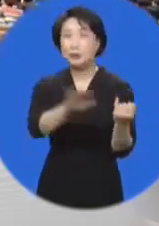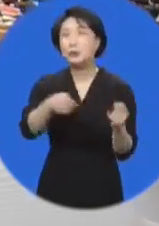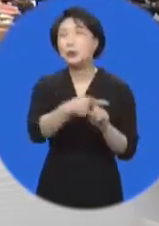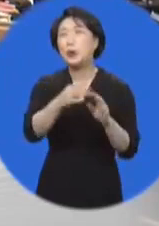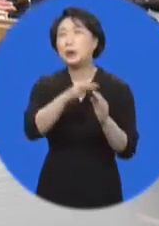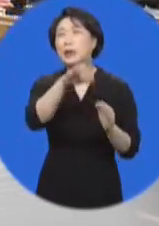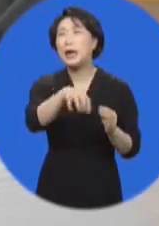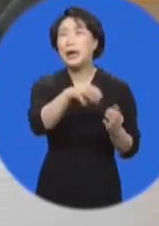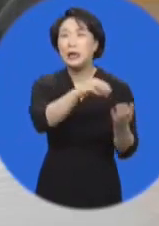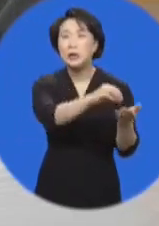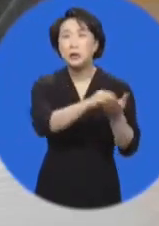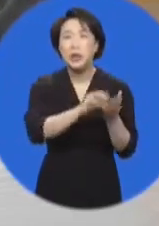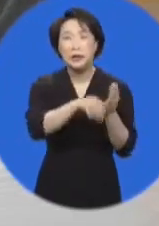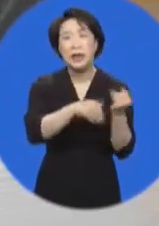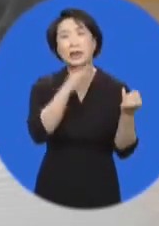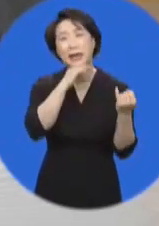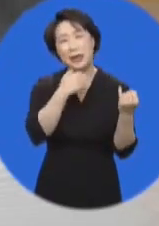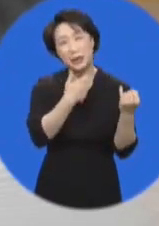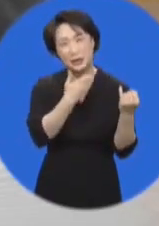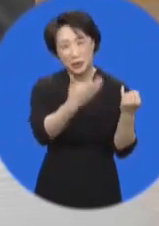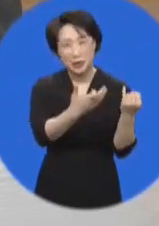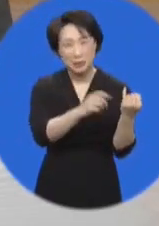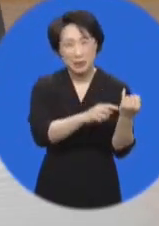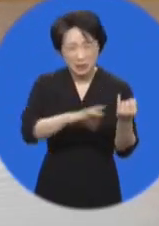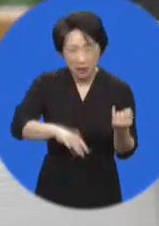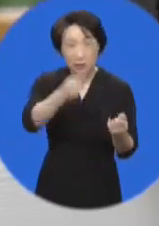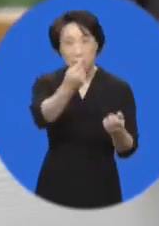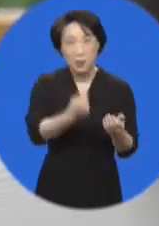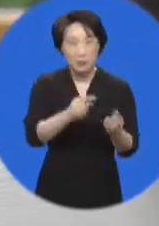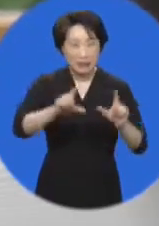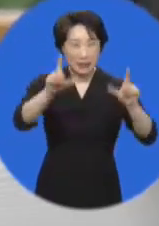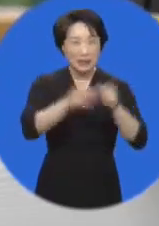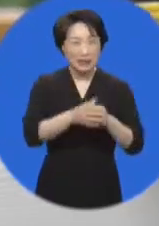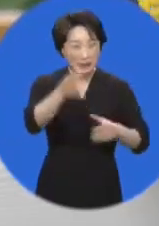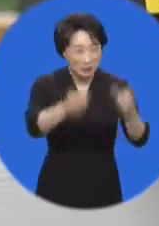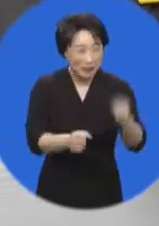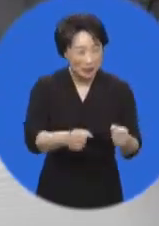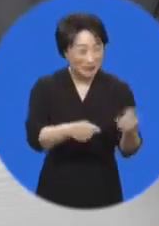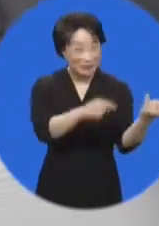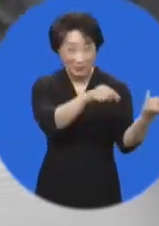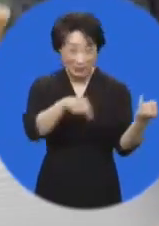19살에 왔어요. 네. 첫날 오던 날 청바지 입고 왔어요. 네.